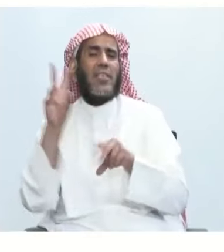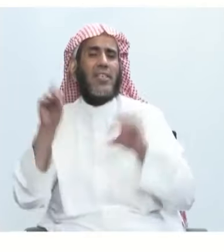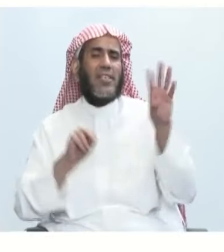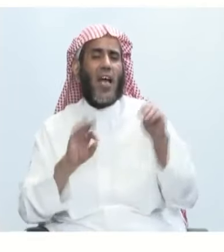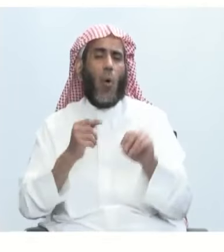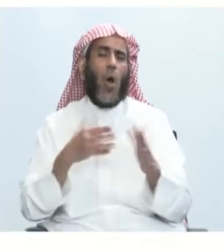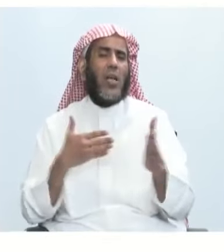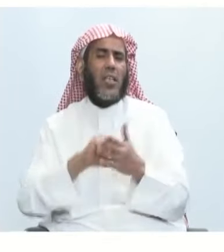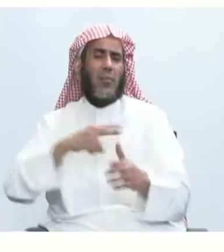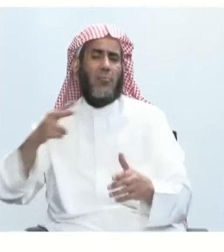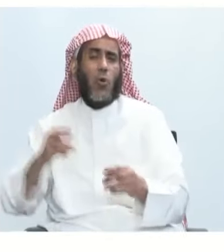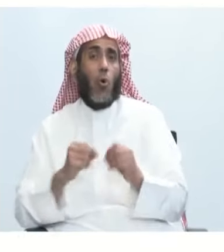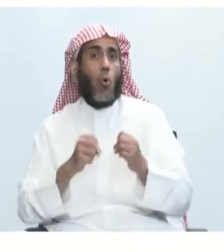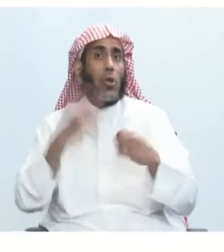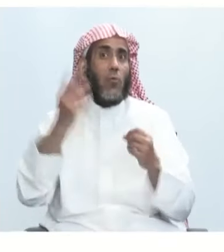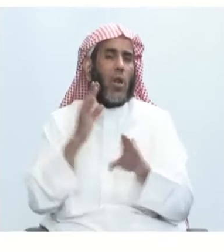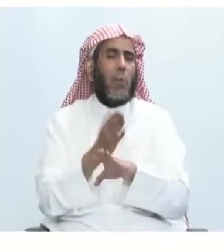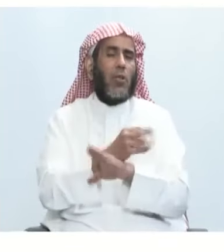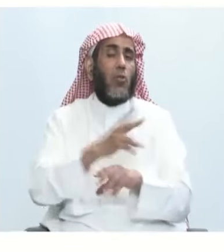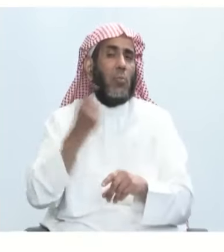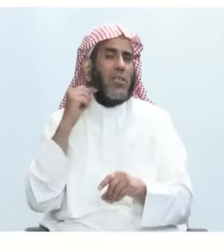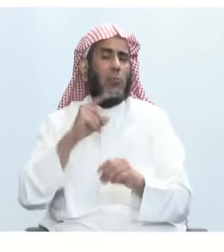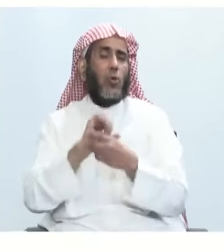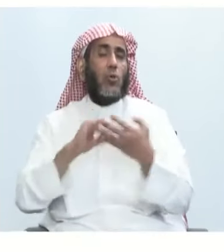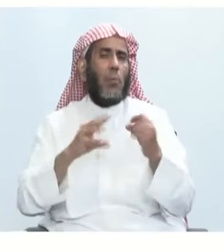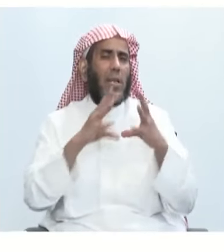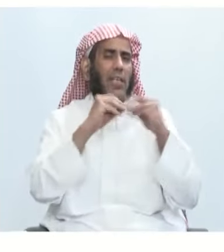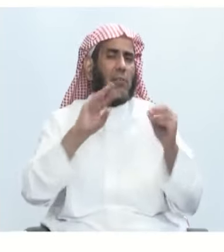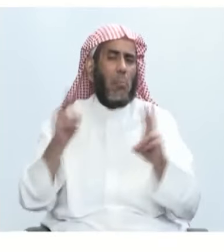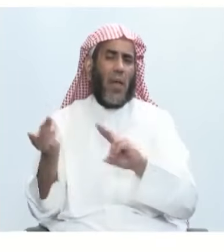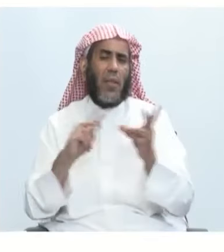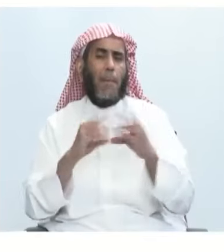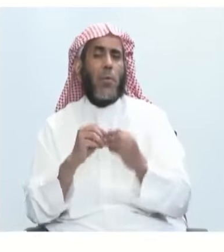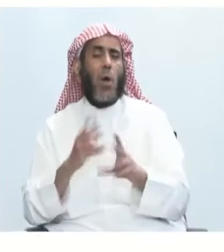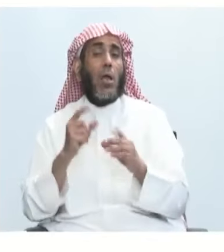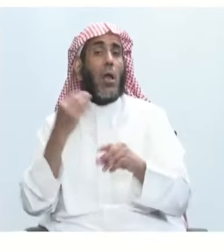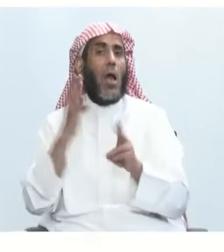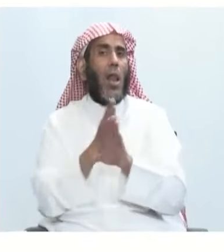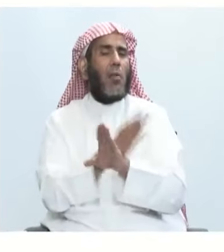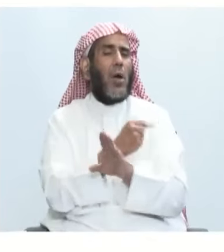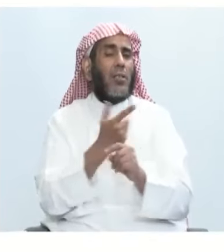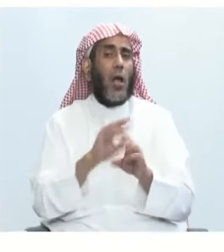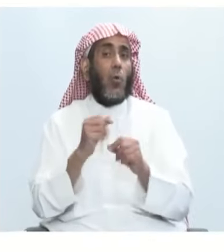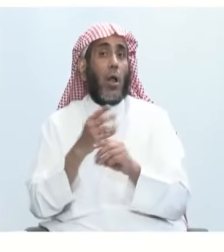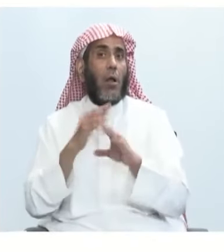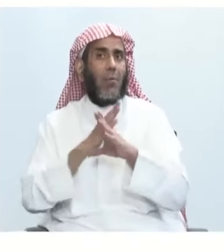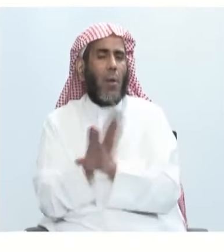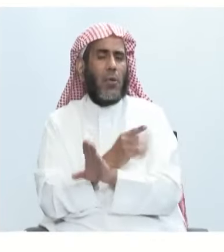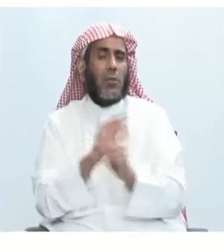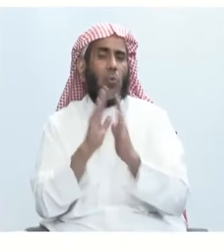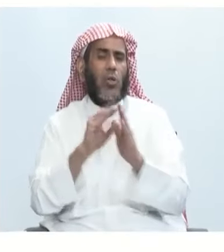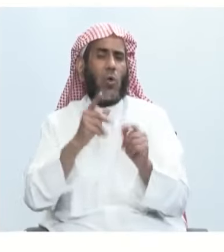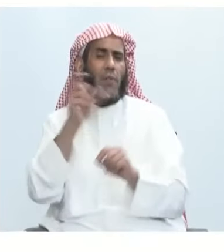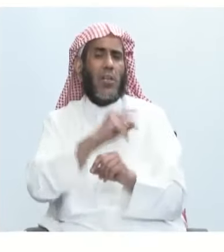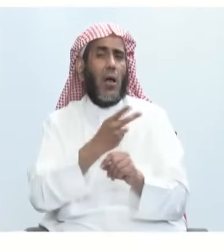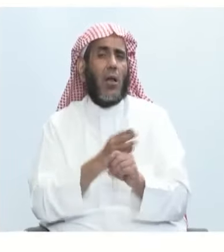فرد او حادثه ويكتشفون النمط ثم يستمع طلاب الى تحليلات بعضهم ثم بعد ذلك اي انماط اشياع هل هناك نمط محدد لكل